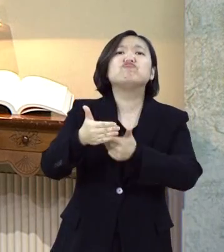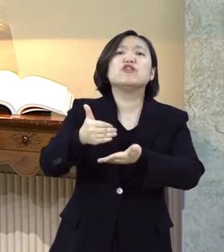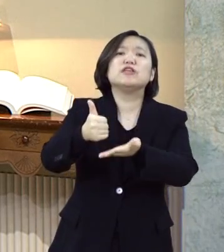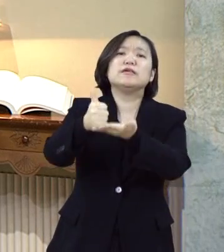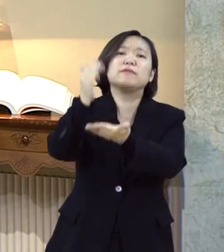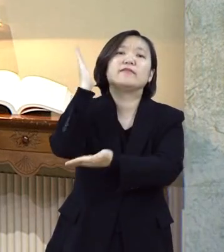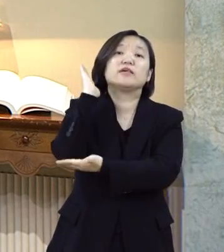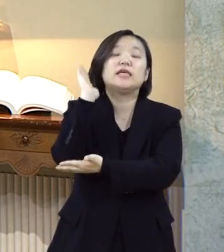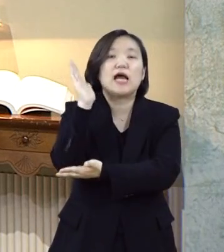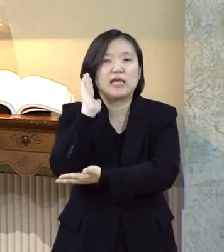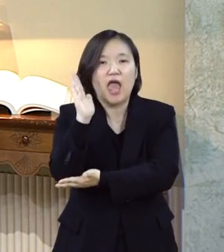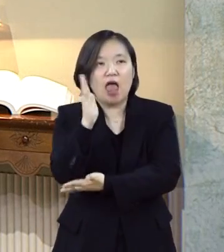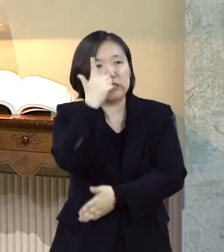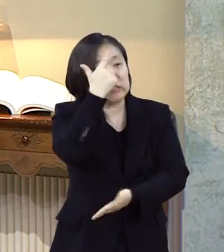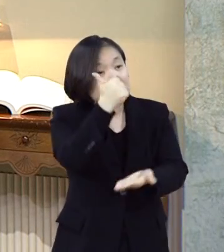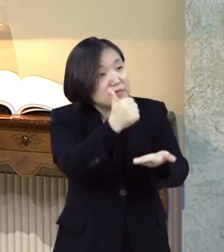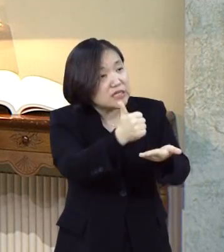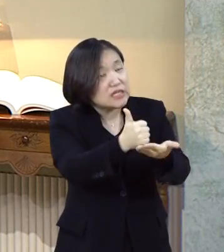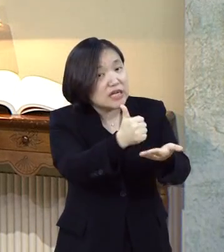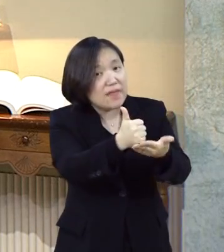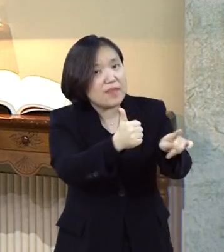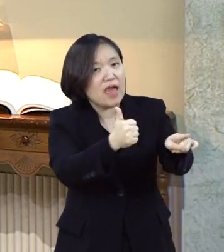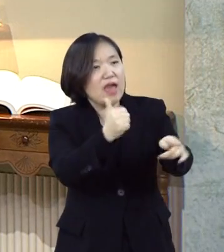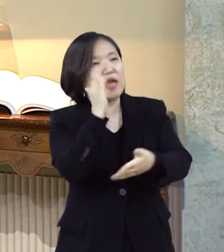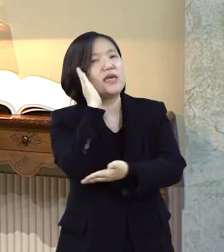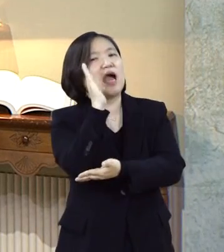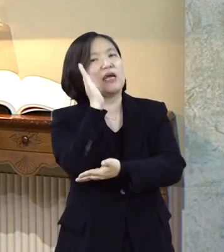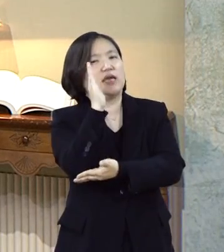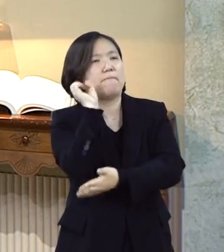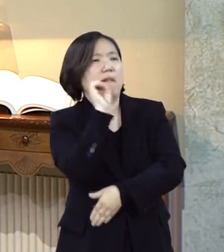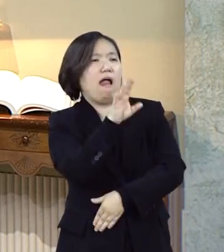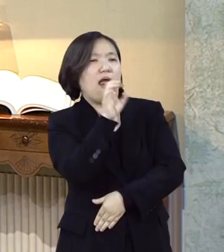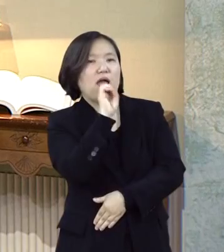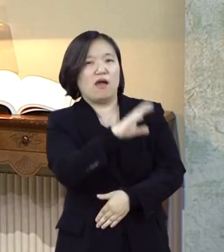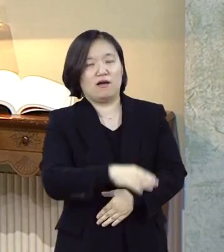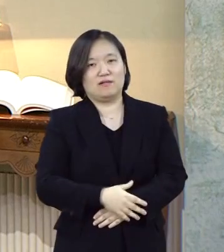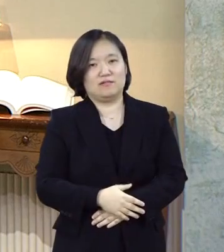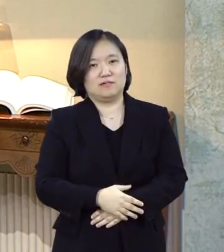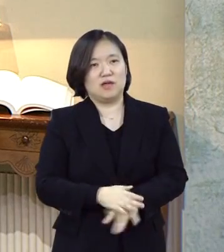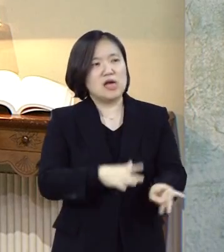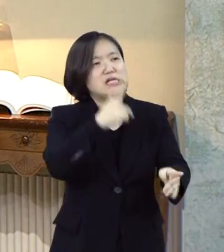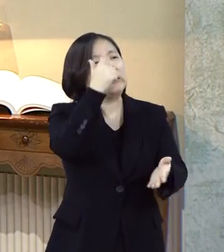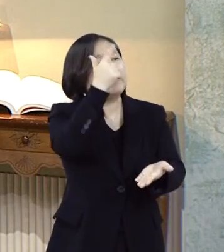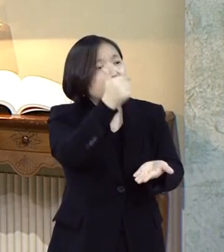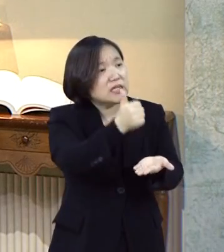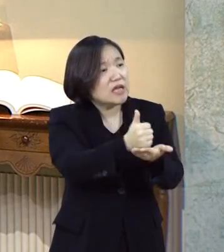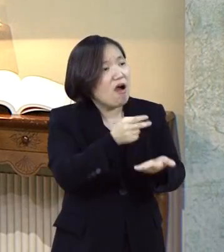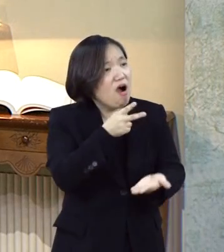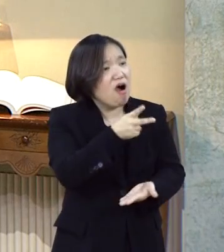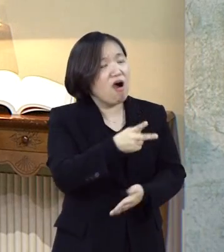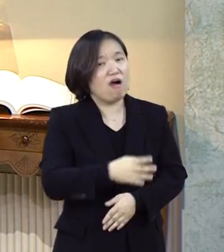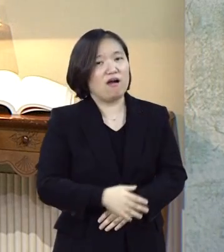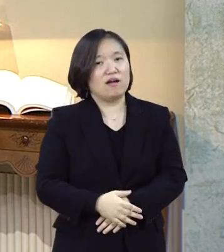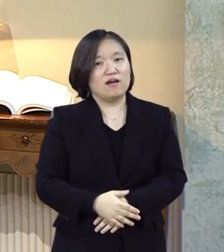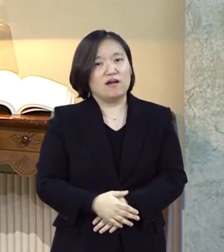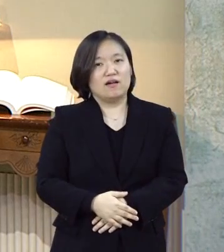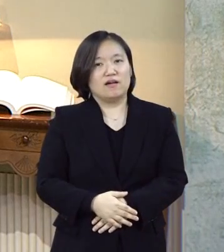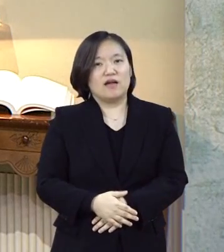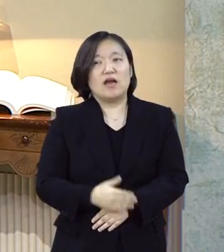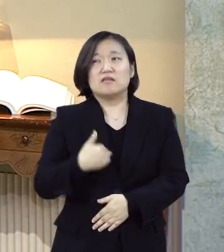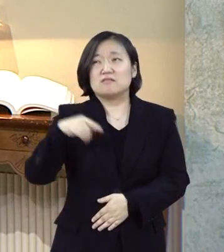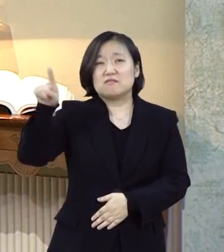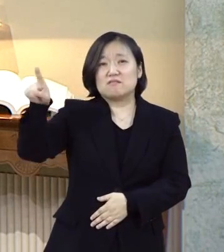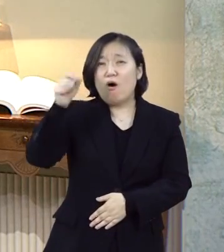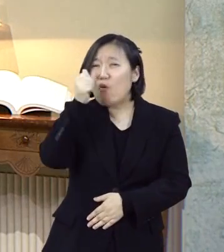비구 스님들께 이렇게 이야기하십니다. 비구들이여, 저